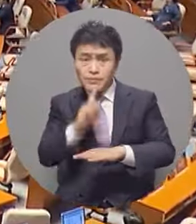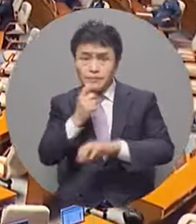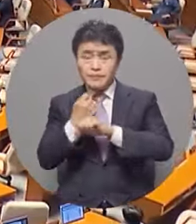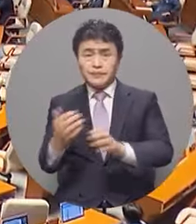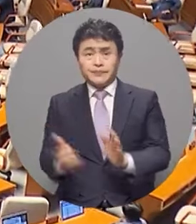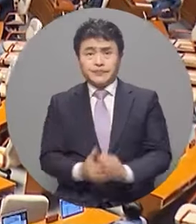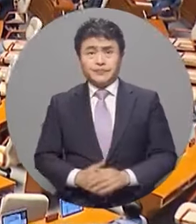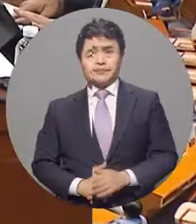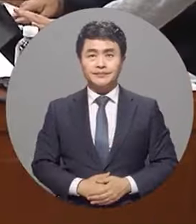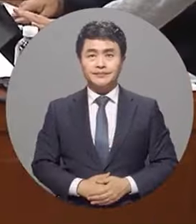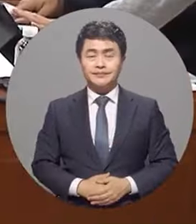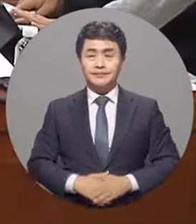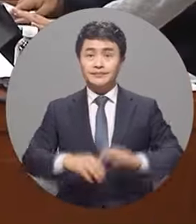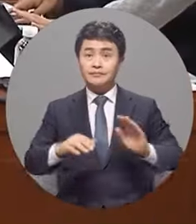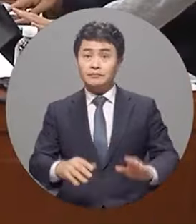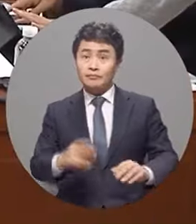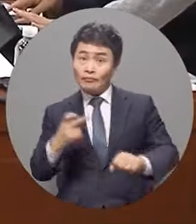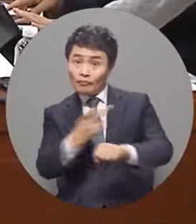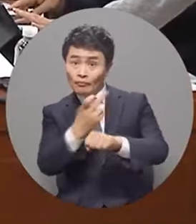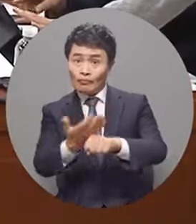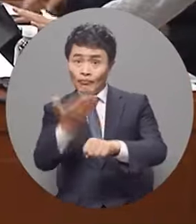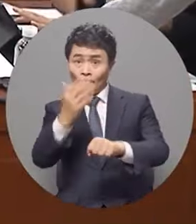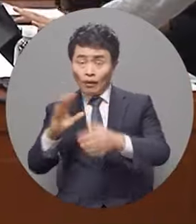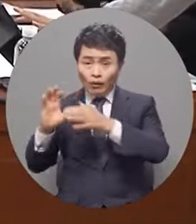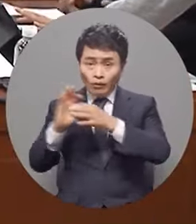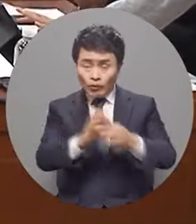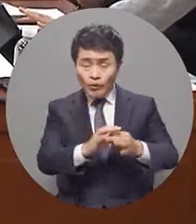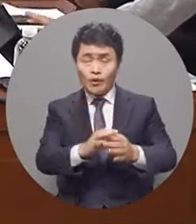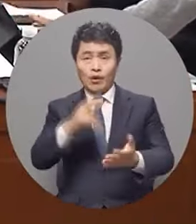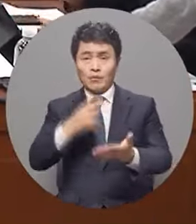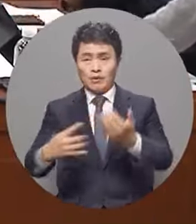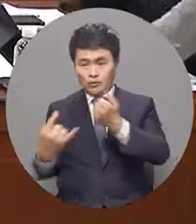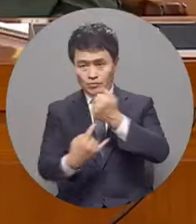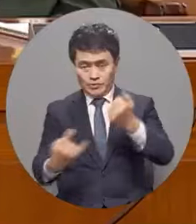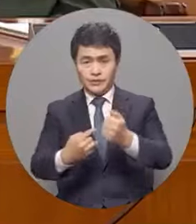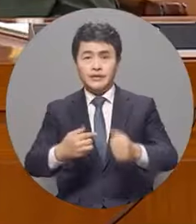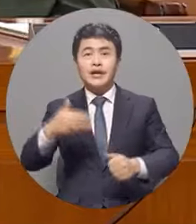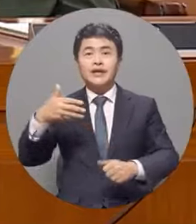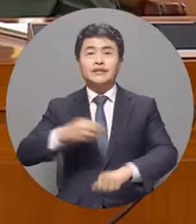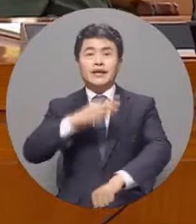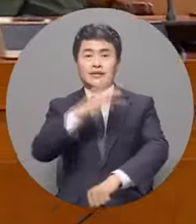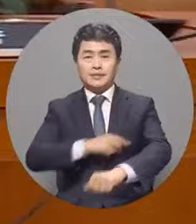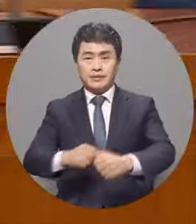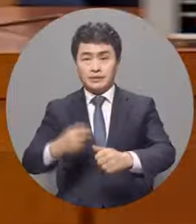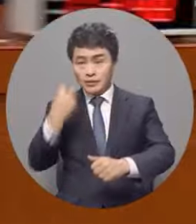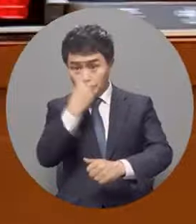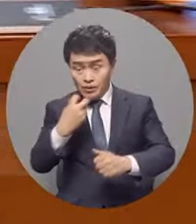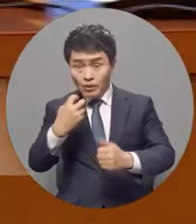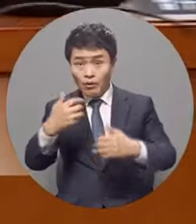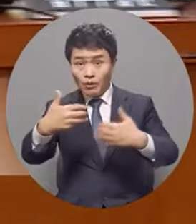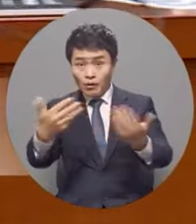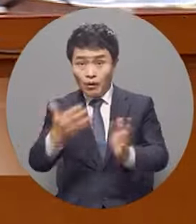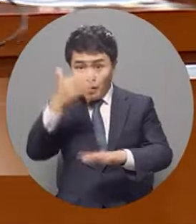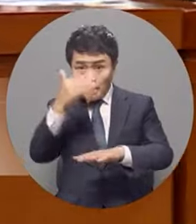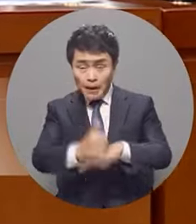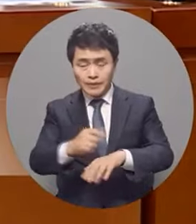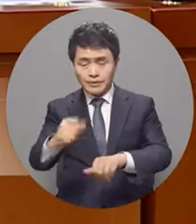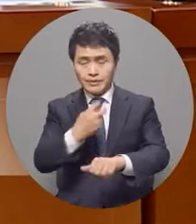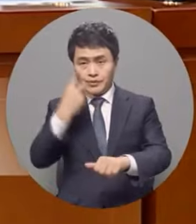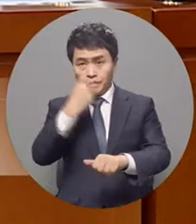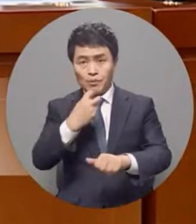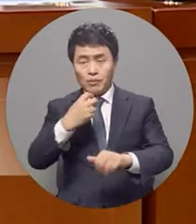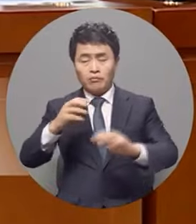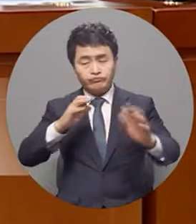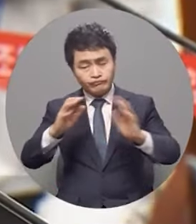김정우입니다. 12시간 넘게 이어진 국회 법사위 최상병 특검법 입법 청문회. 마지막으로 특검법